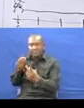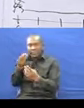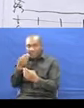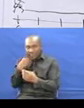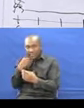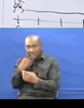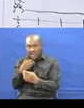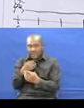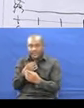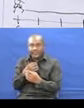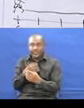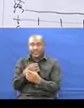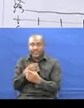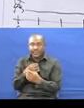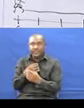alikula